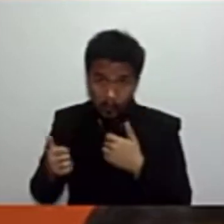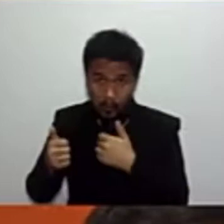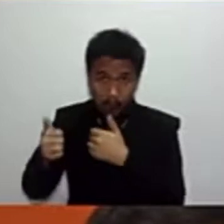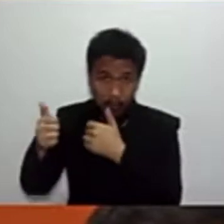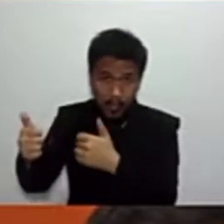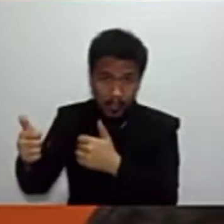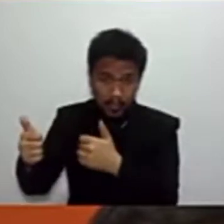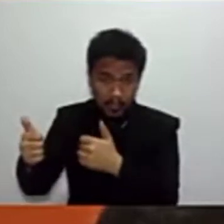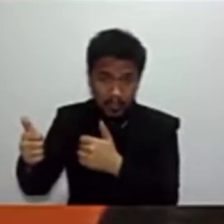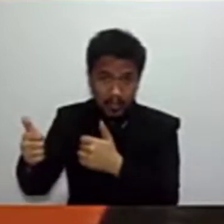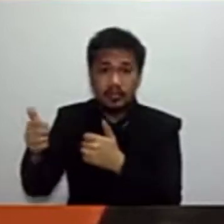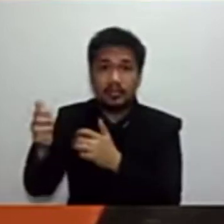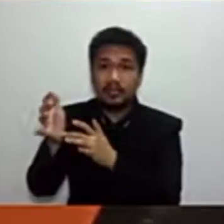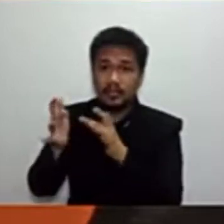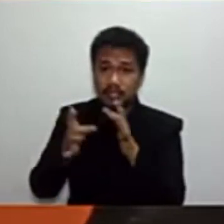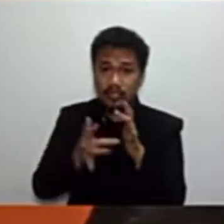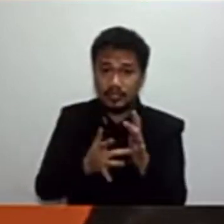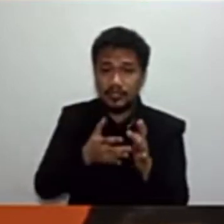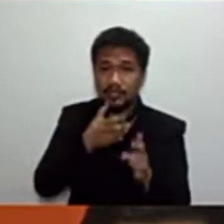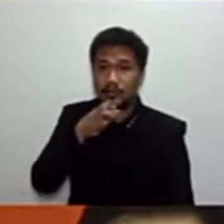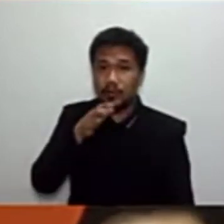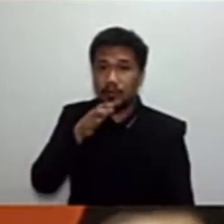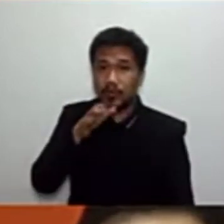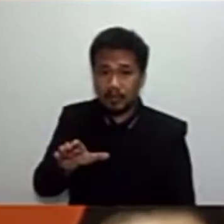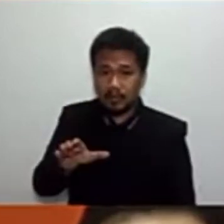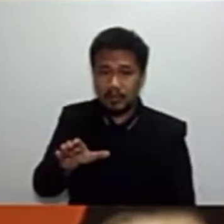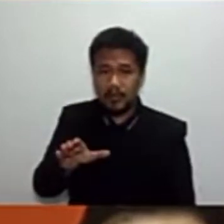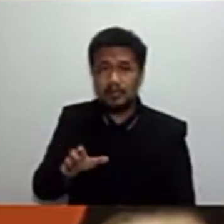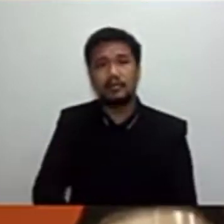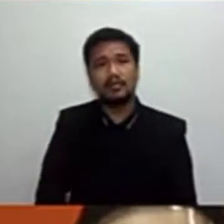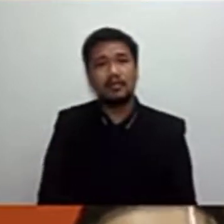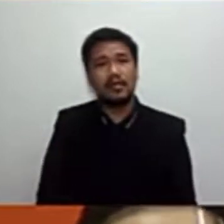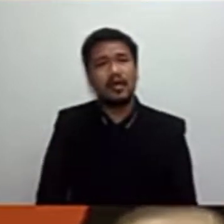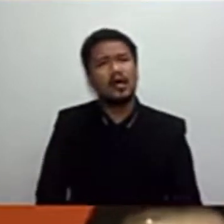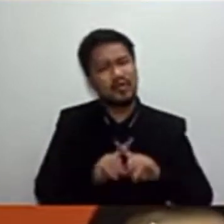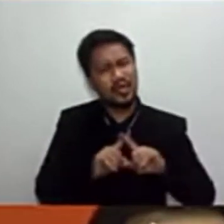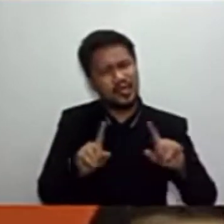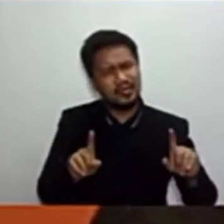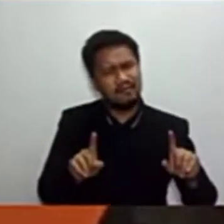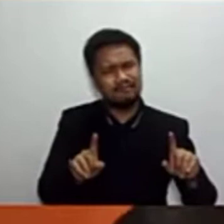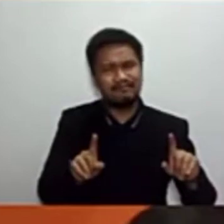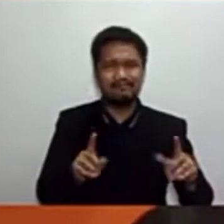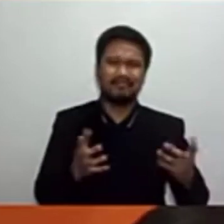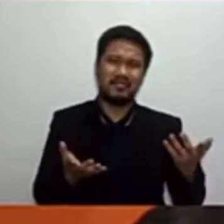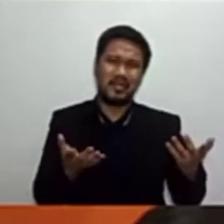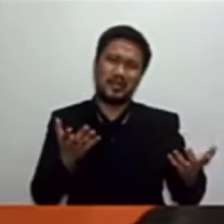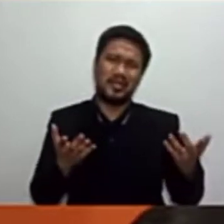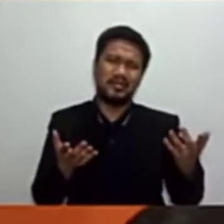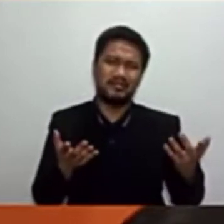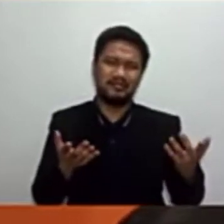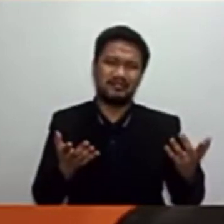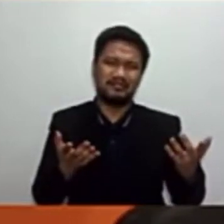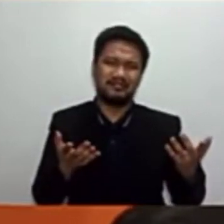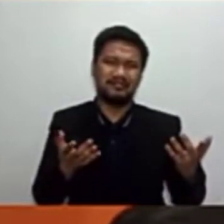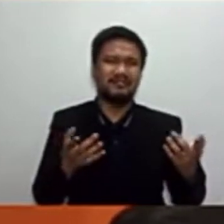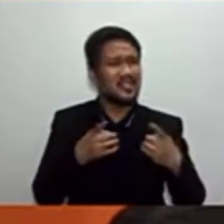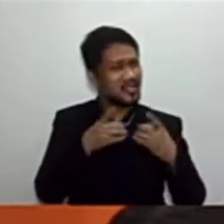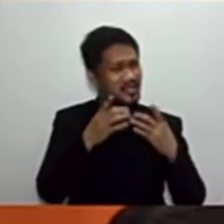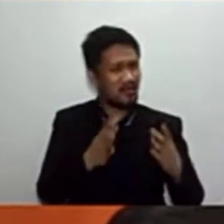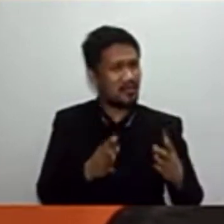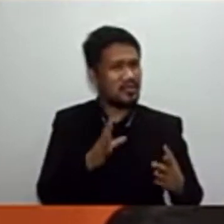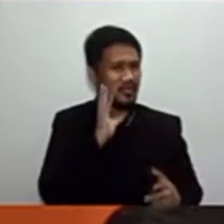mga kasamang habili ni Jesus, tila baga hindi sila